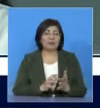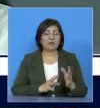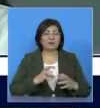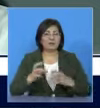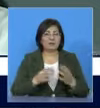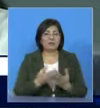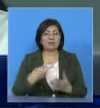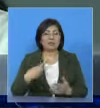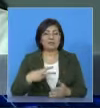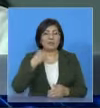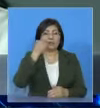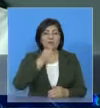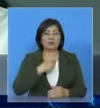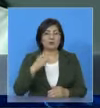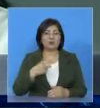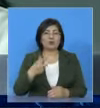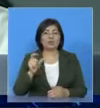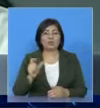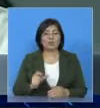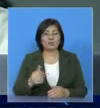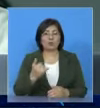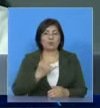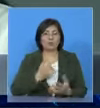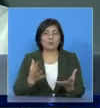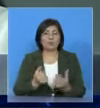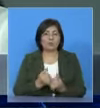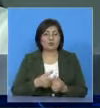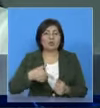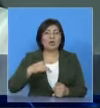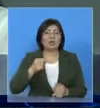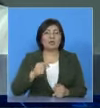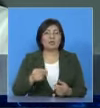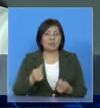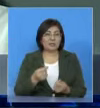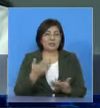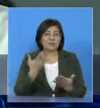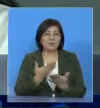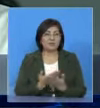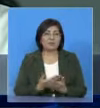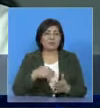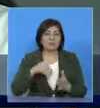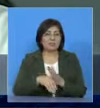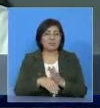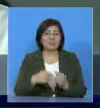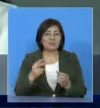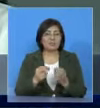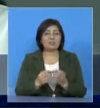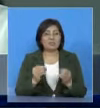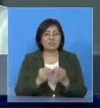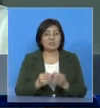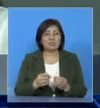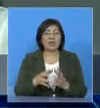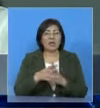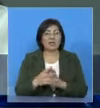примеру в 2020 году 103 человека у нас получили безвозмездные гранты из них порядка десяти крестьянских хозяйств